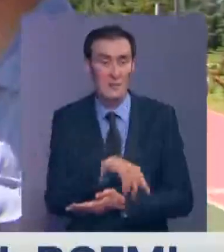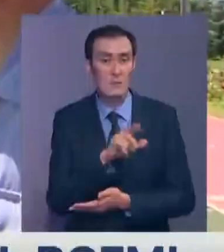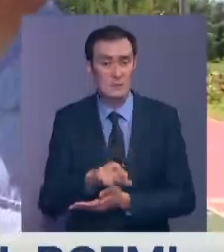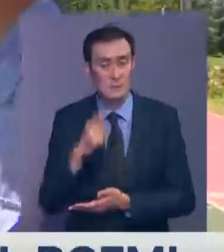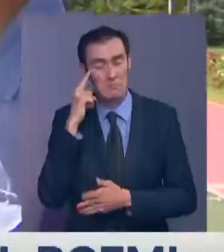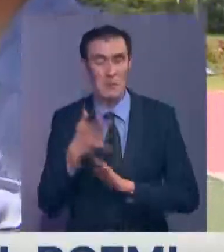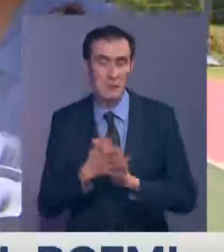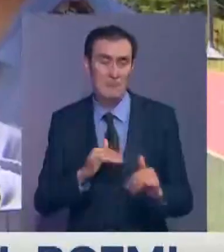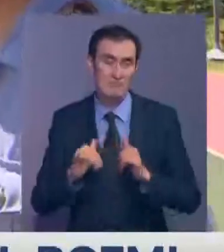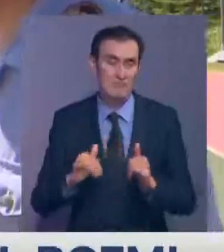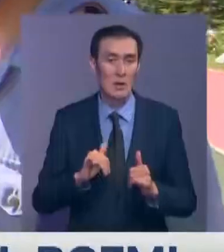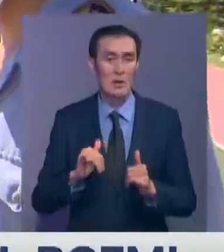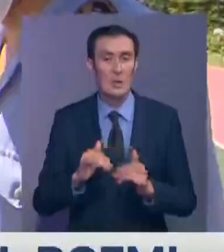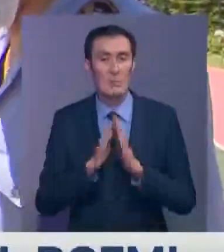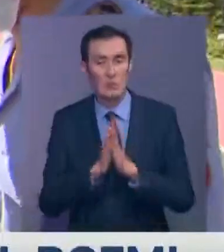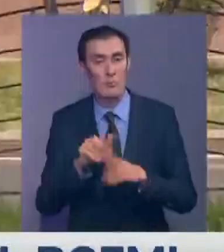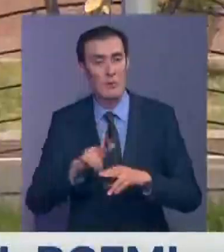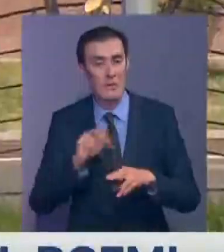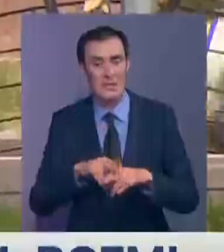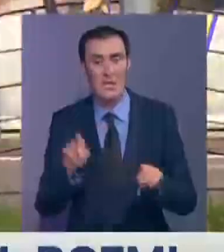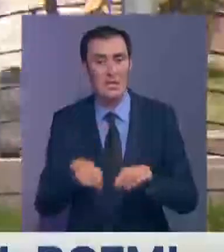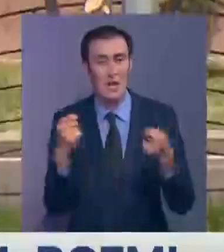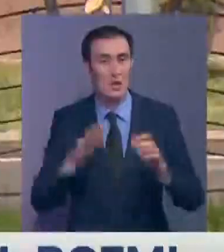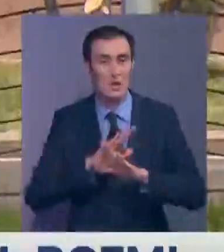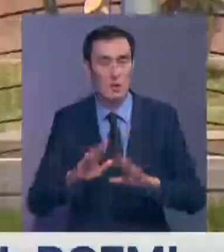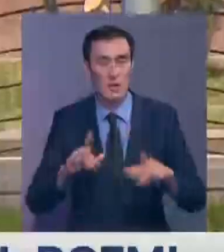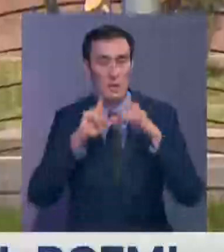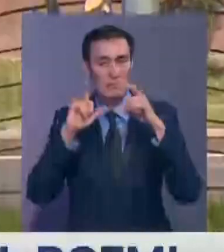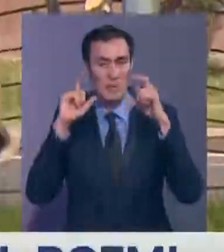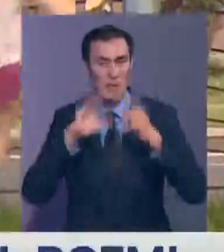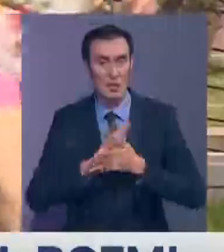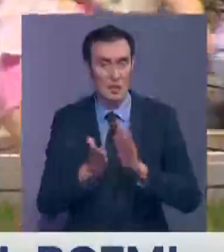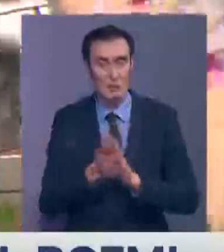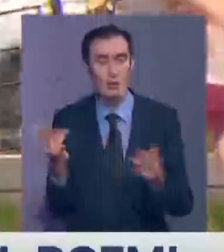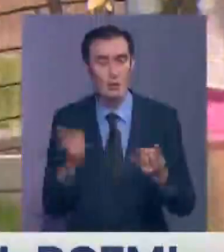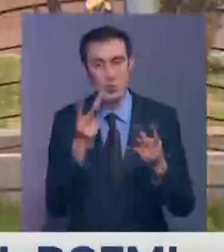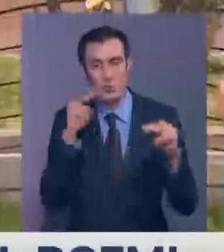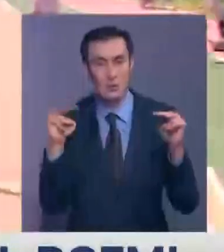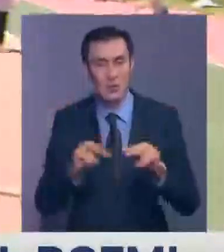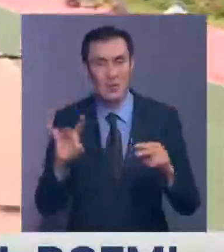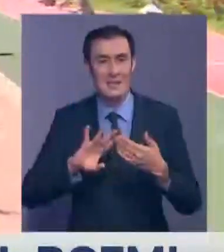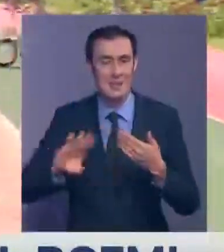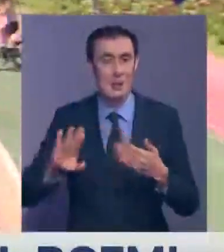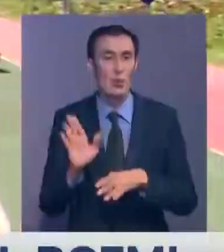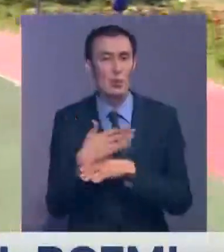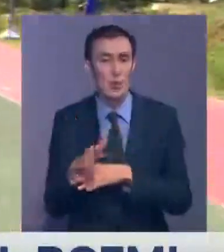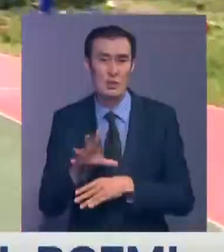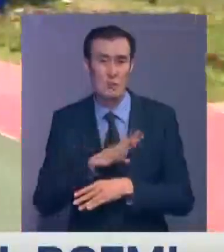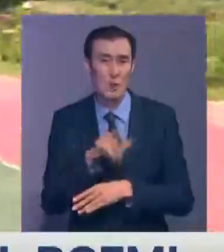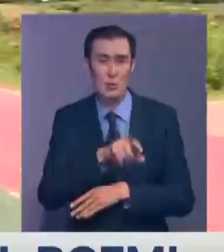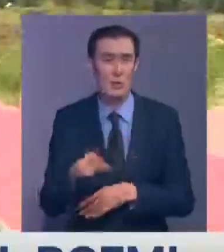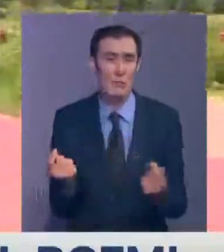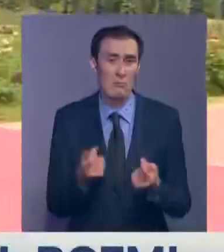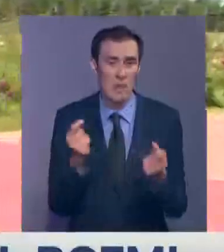с пониманием реагировали на просьбы полицейских не нарушать масочный режим и соблюдать дистанцию. Да и гуляющих было